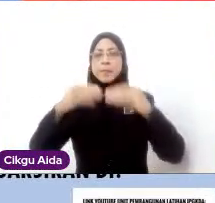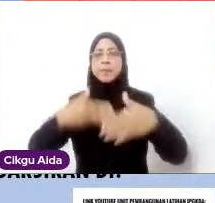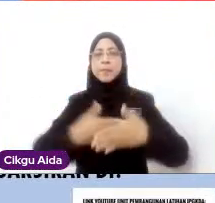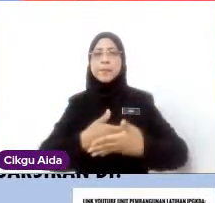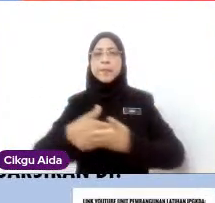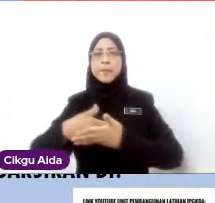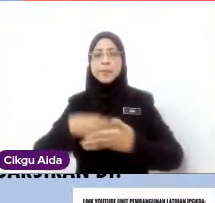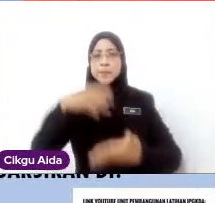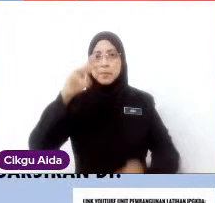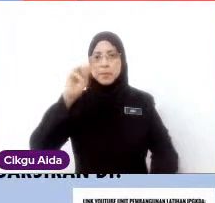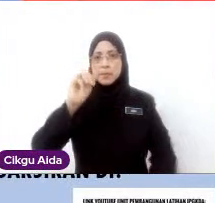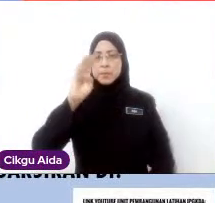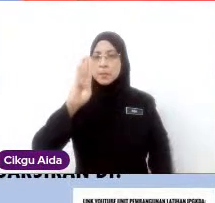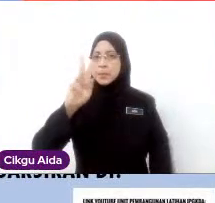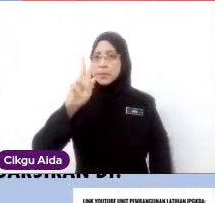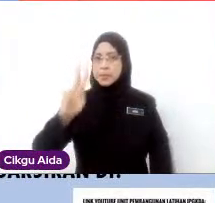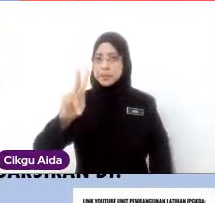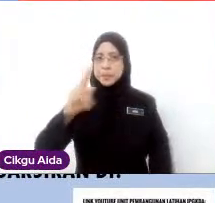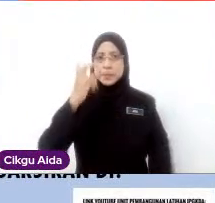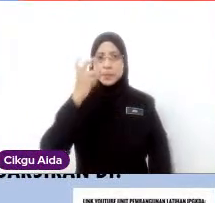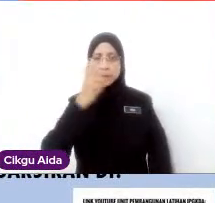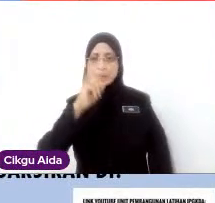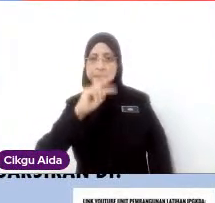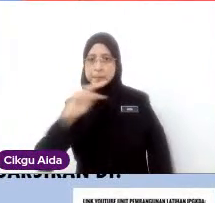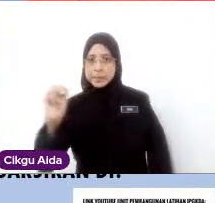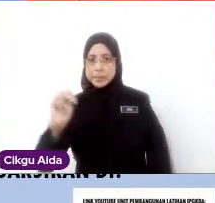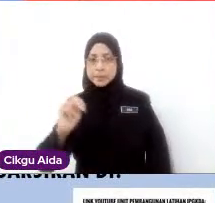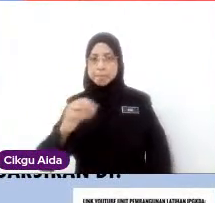Okay, so now kita cuba tengok.